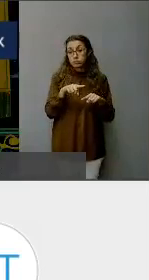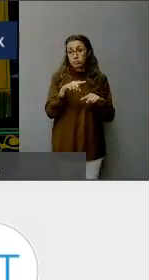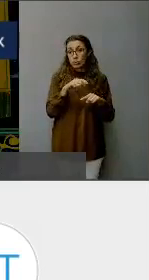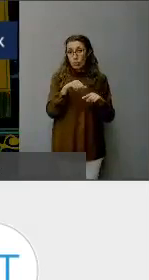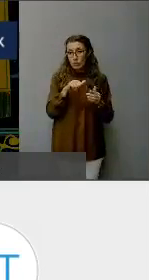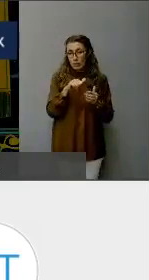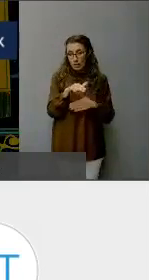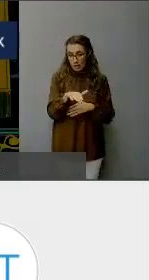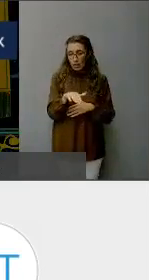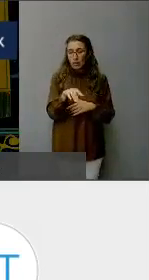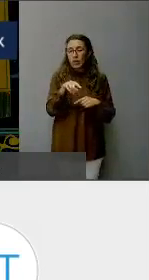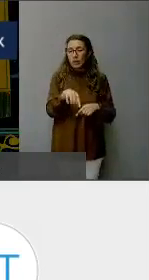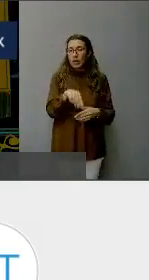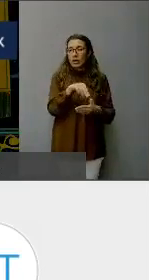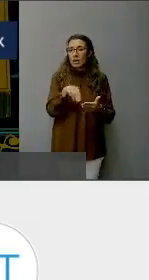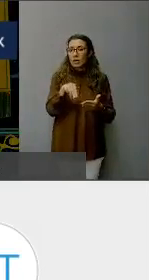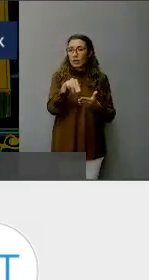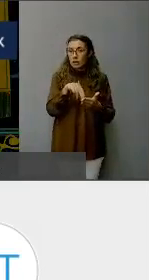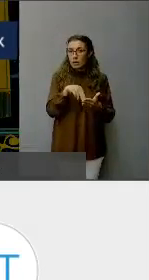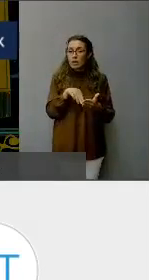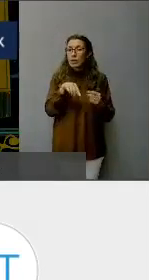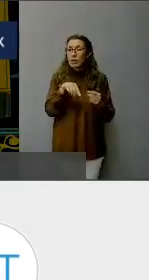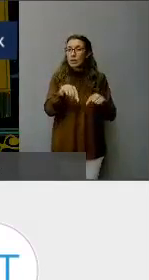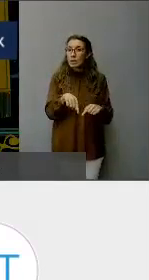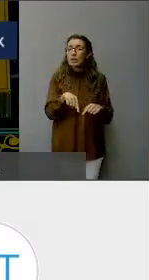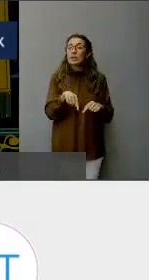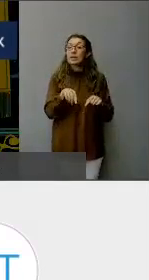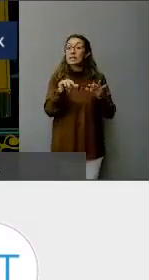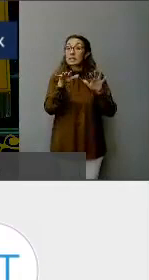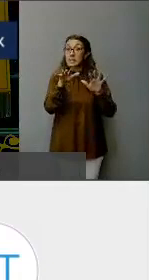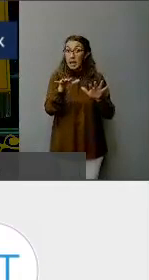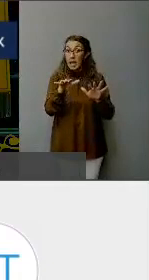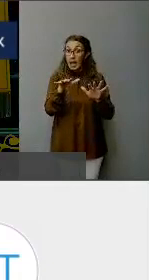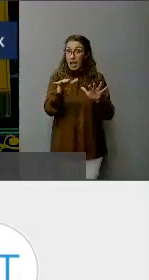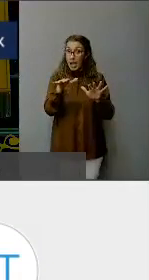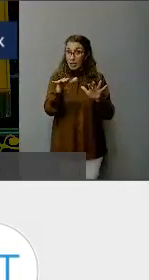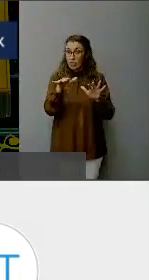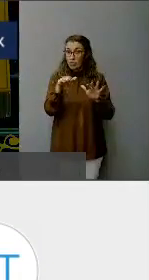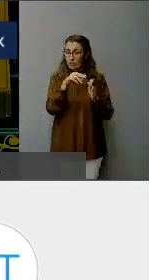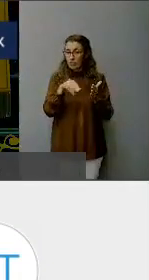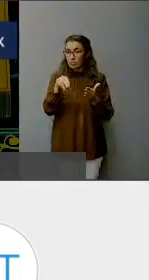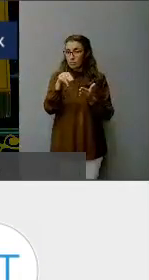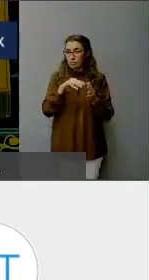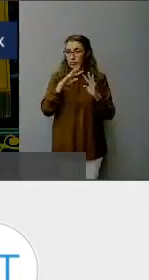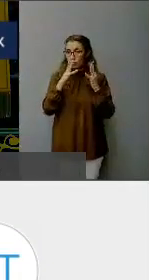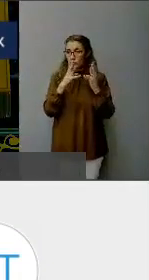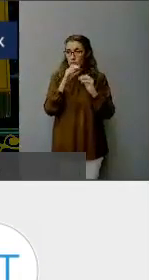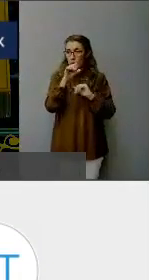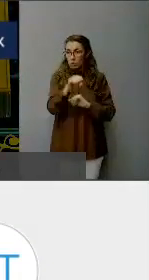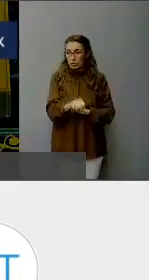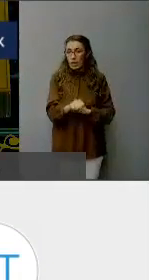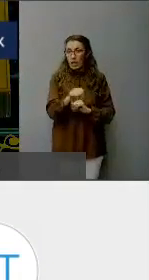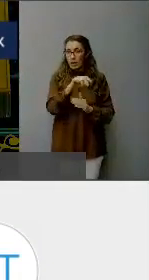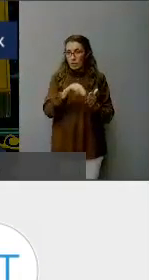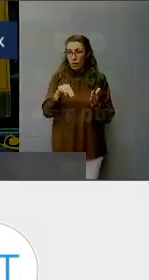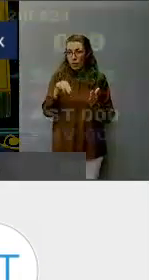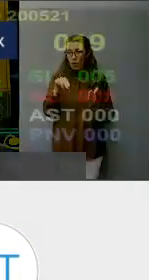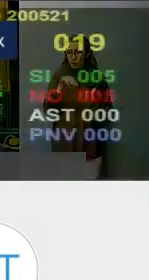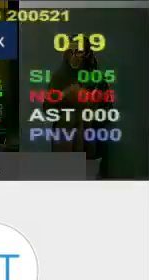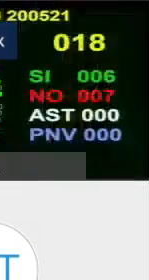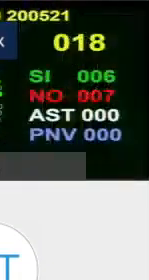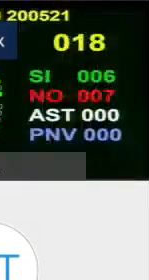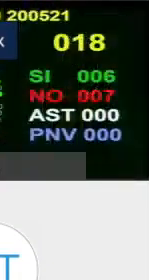pongo ora in votazione l'emendamento numero 10 parere della giunta è contrario si vota